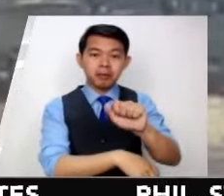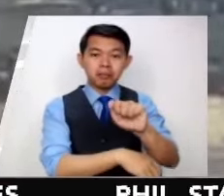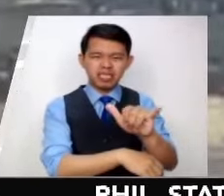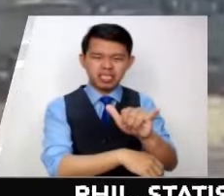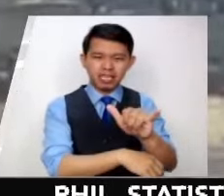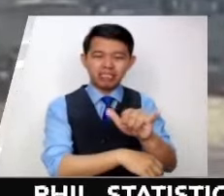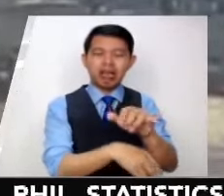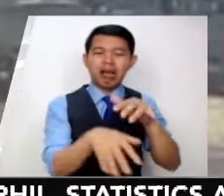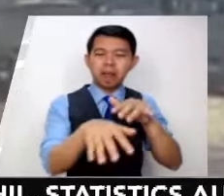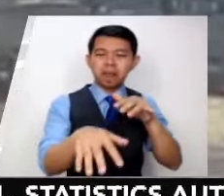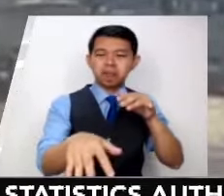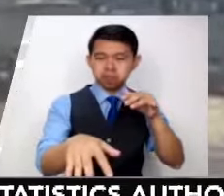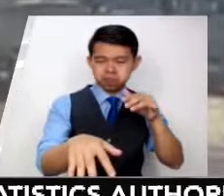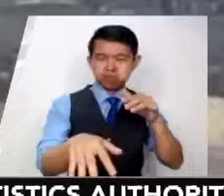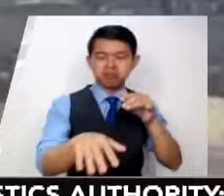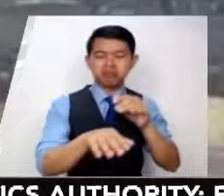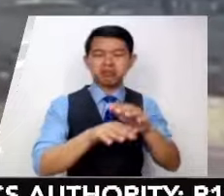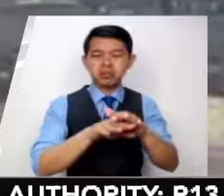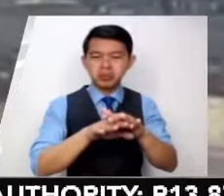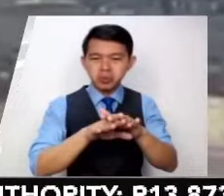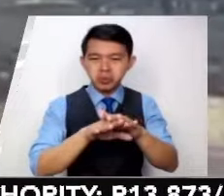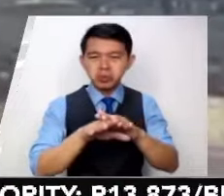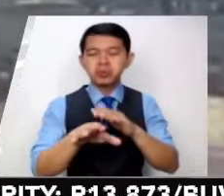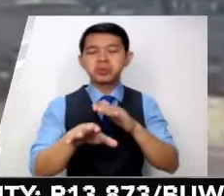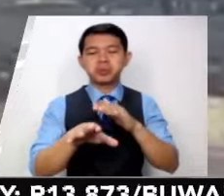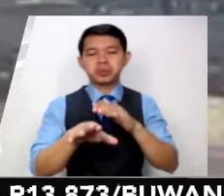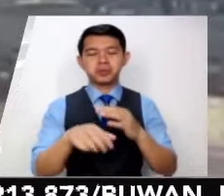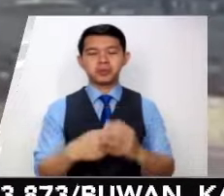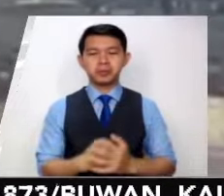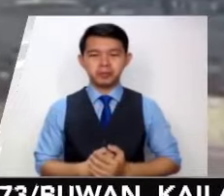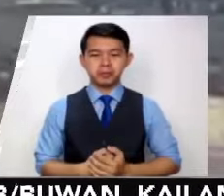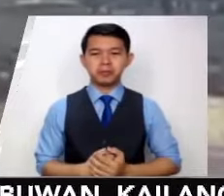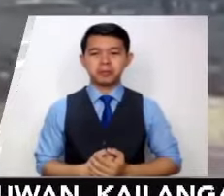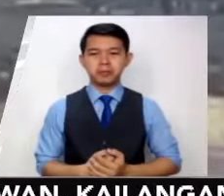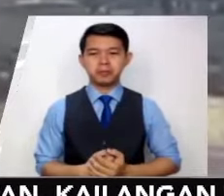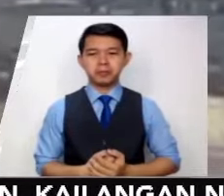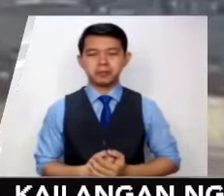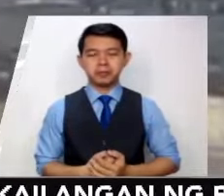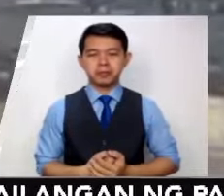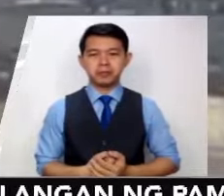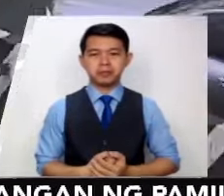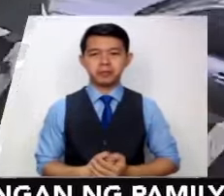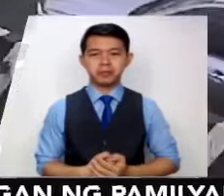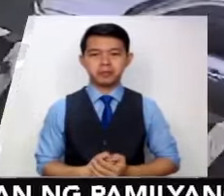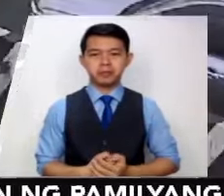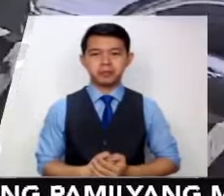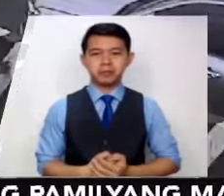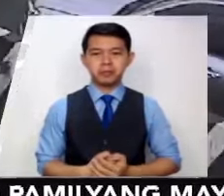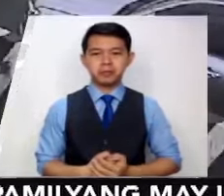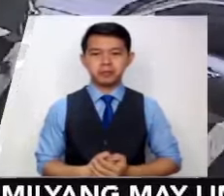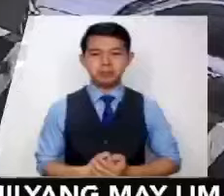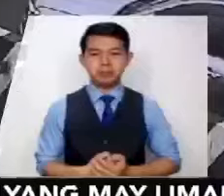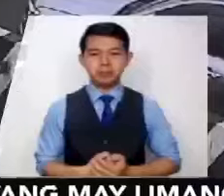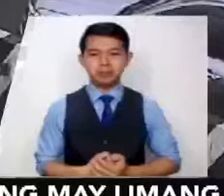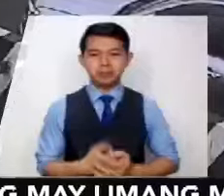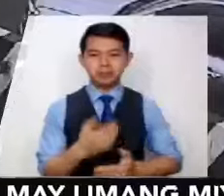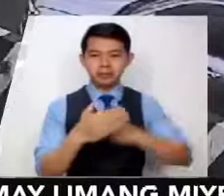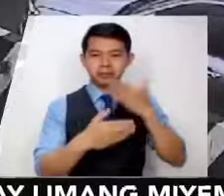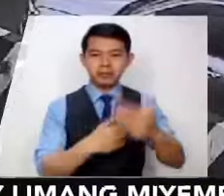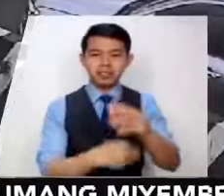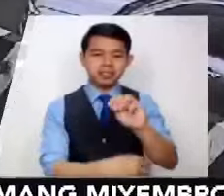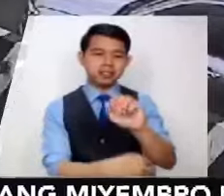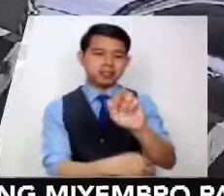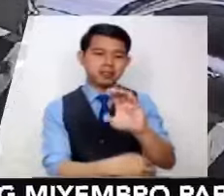volume ng mga sasakyan at mabagal na rin ang usad ng mga ito diyan naman po tayo sa may Marcos highway yung sa kaliwang